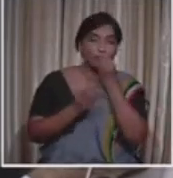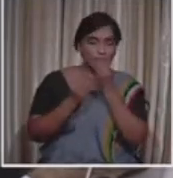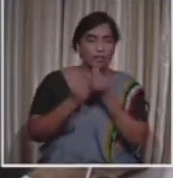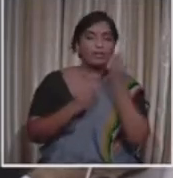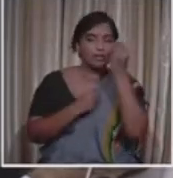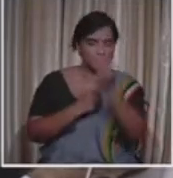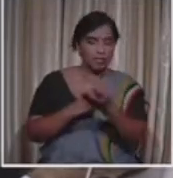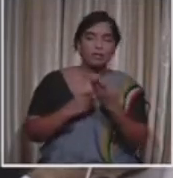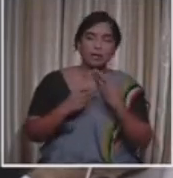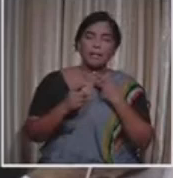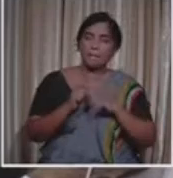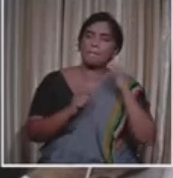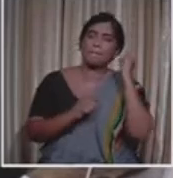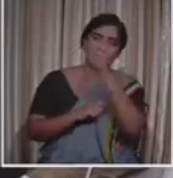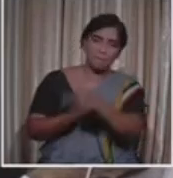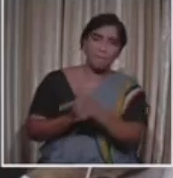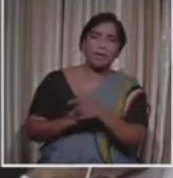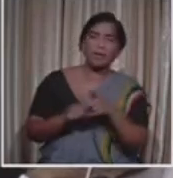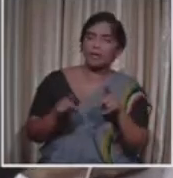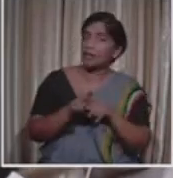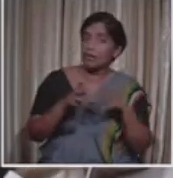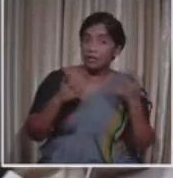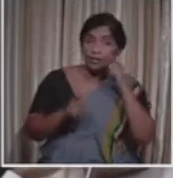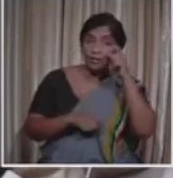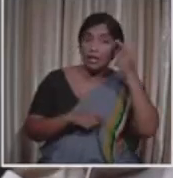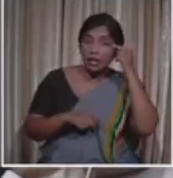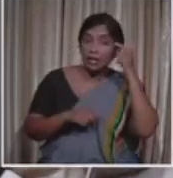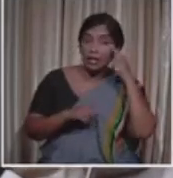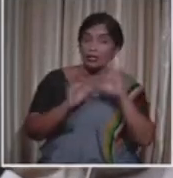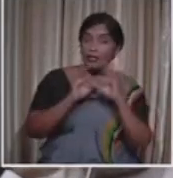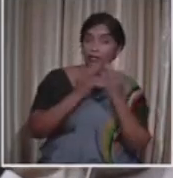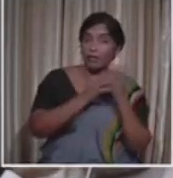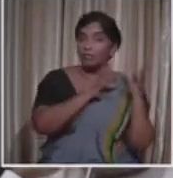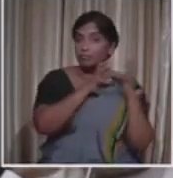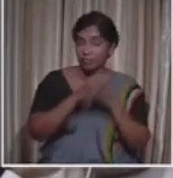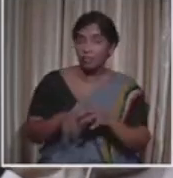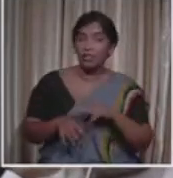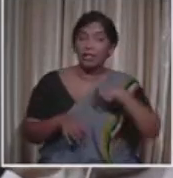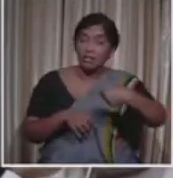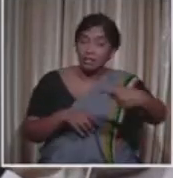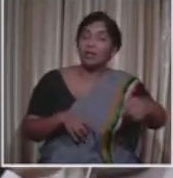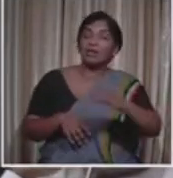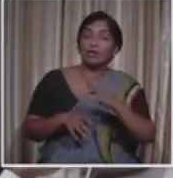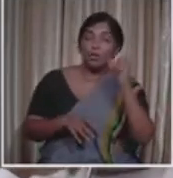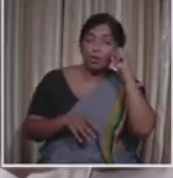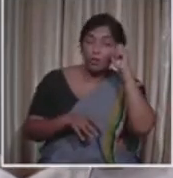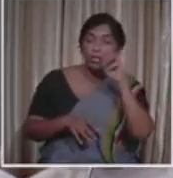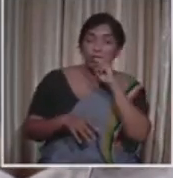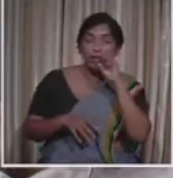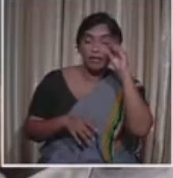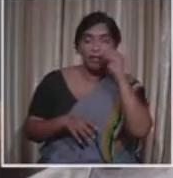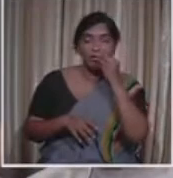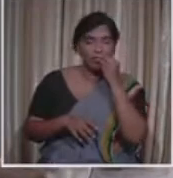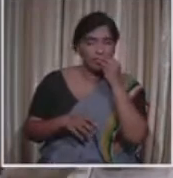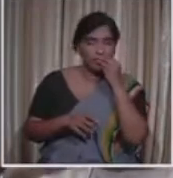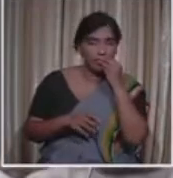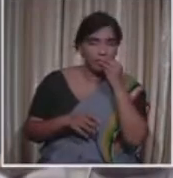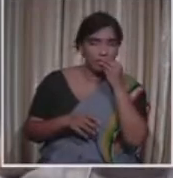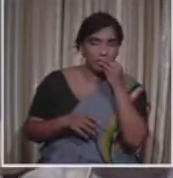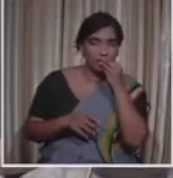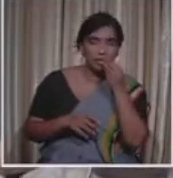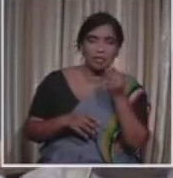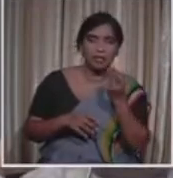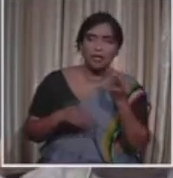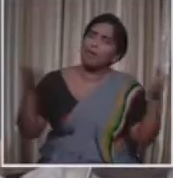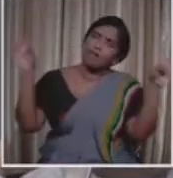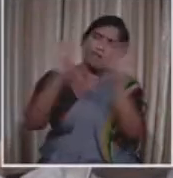දෙන්න. අපි සාධාරණ ගාණක් ගෙවන්නම්. නැත්නම් ජනතාව හිතන්නේ අපි පෞල් පිටින් ඇවිල්ලා දවස් 30ම 3 වේලම වැව්වක් කමක් නැහැ